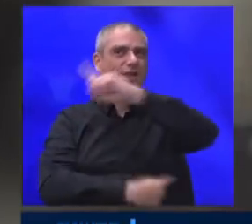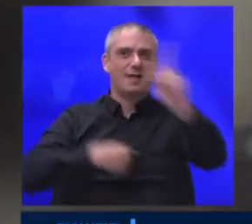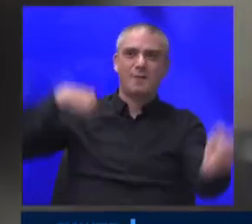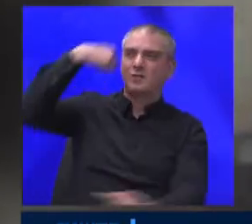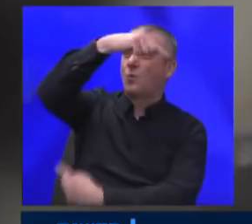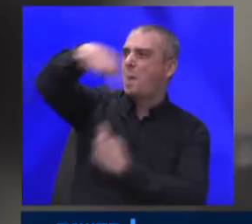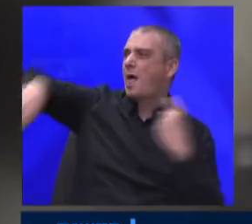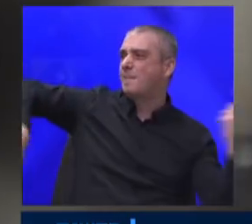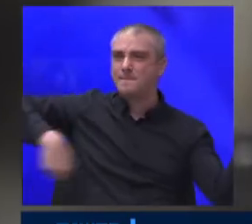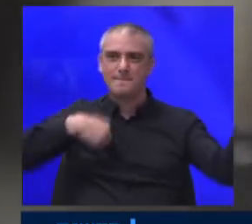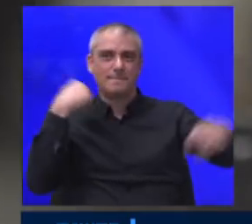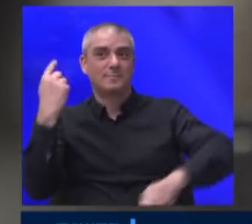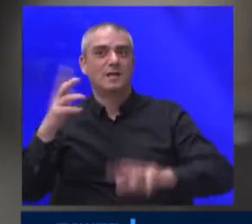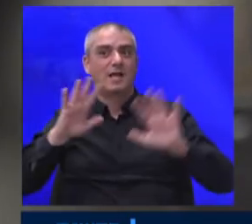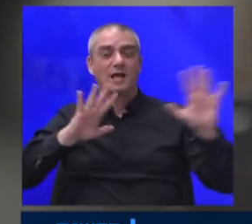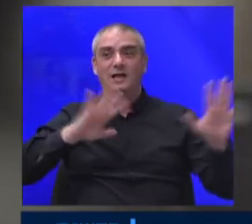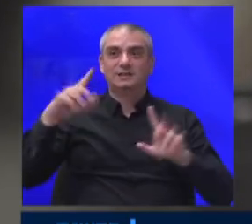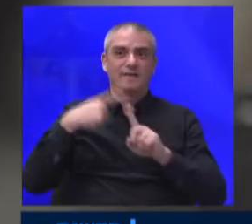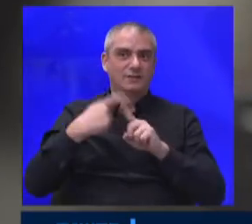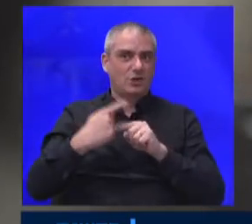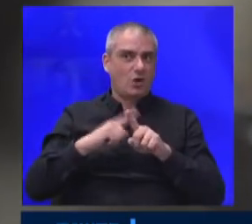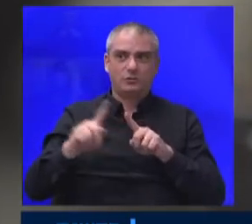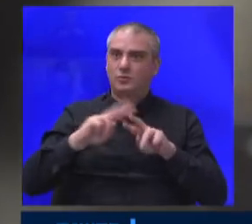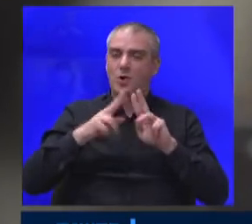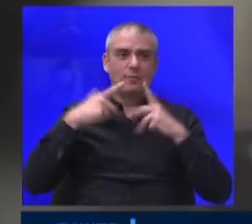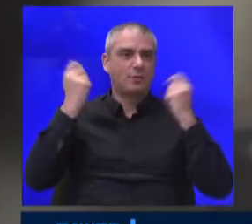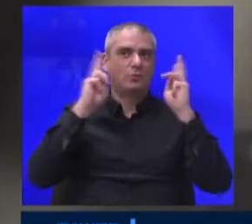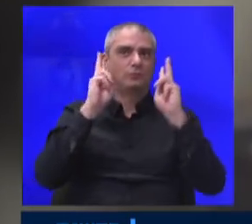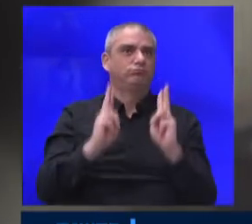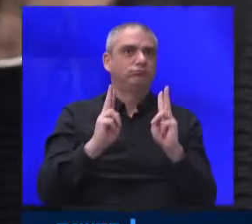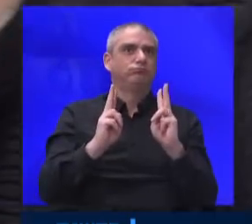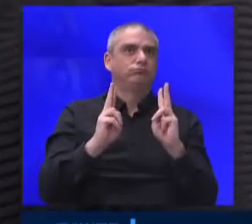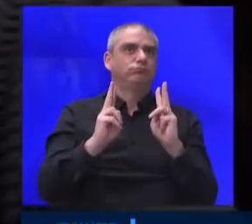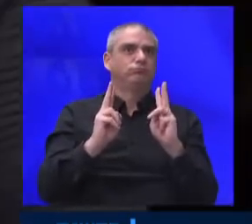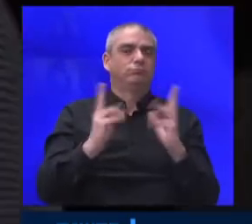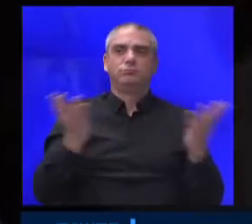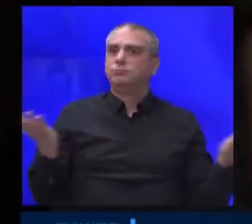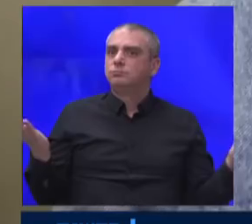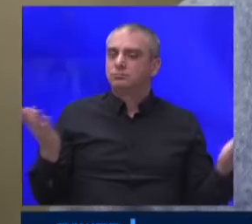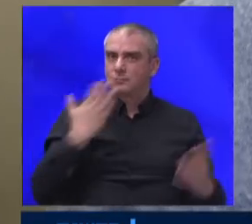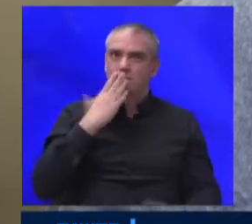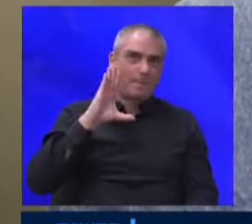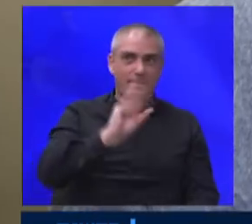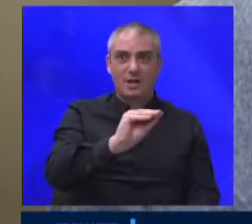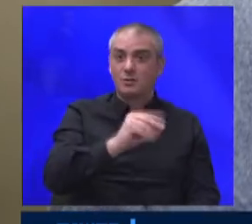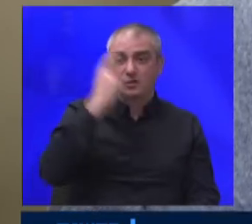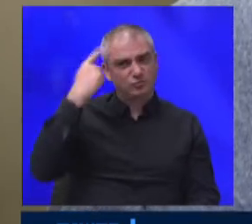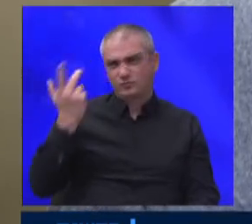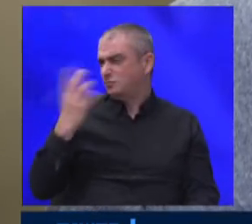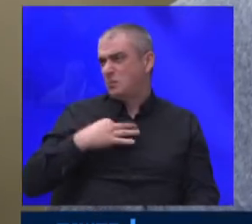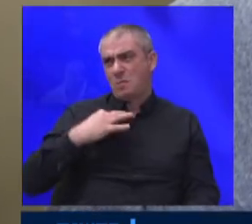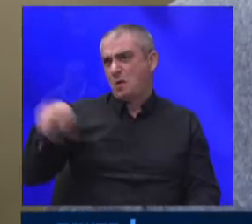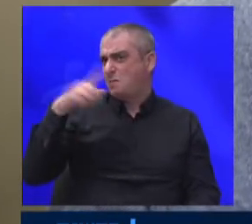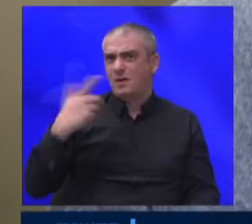עשרה וחצי חודשים, עולם התרבות דומם. זו סתימת פיות? אני חושב שסתם לא אכפת. זה בעצם